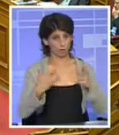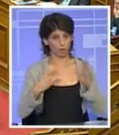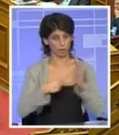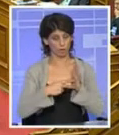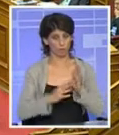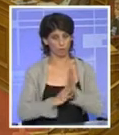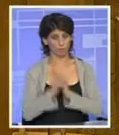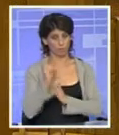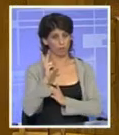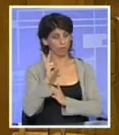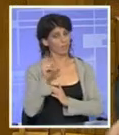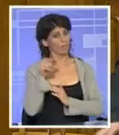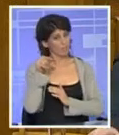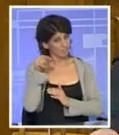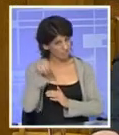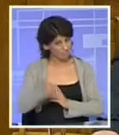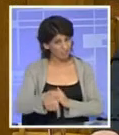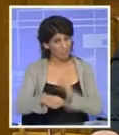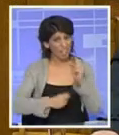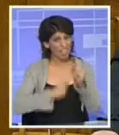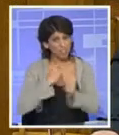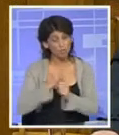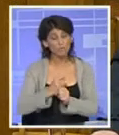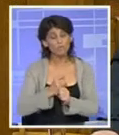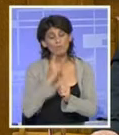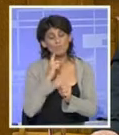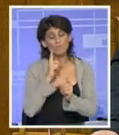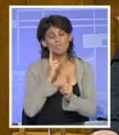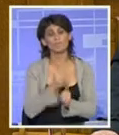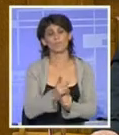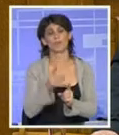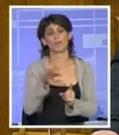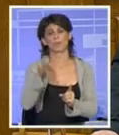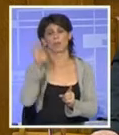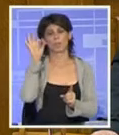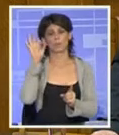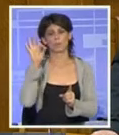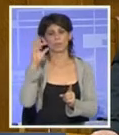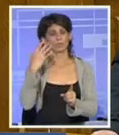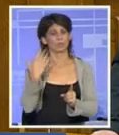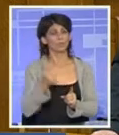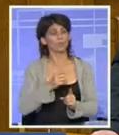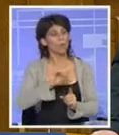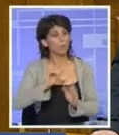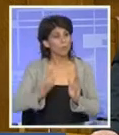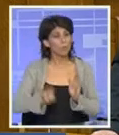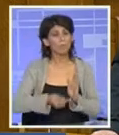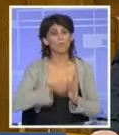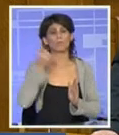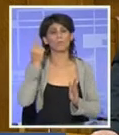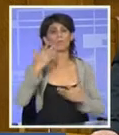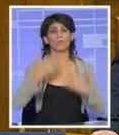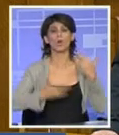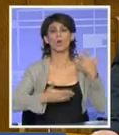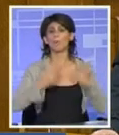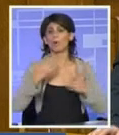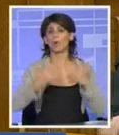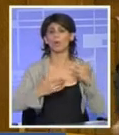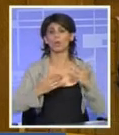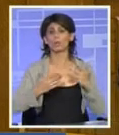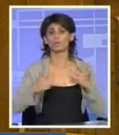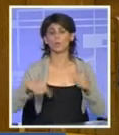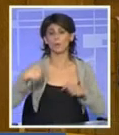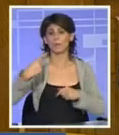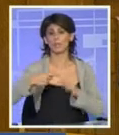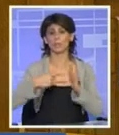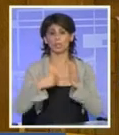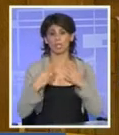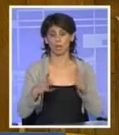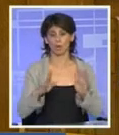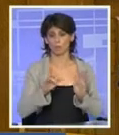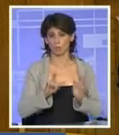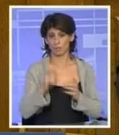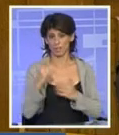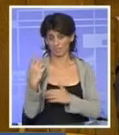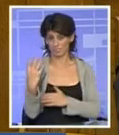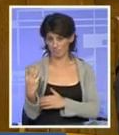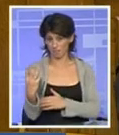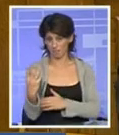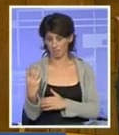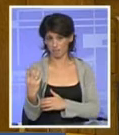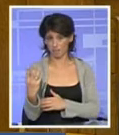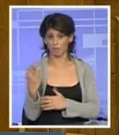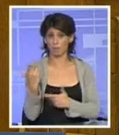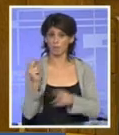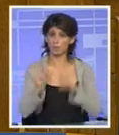ειδική περίπτωση. Είναι ο πρώτος προϋπολογισμός της μεταπολίτευσης, ο οποίος θα ψηφιστεί από μια